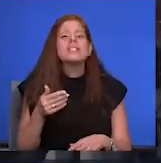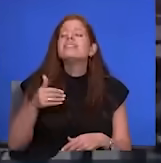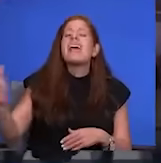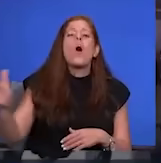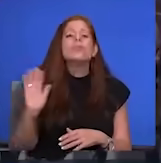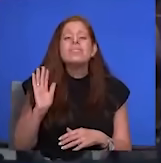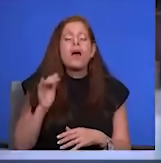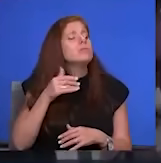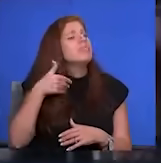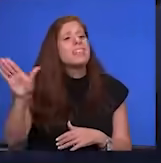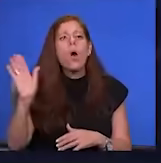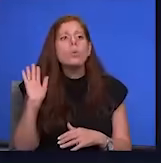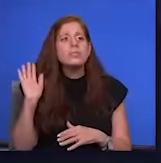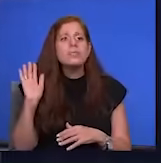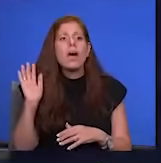זה שטח ציבורי.